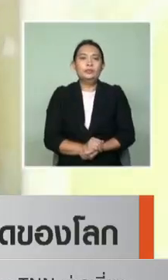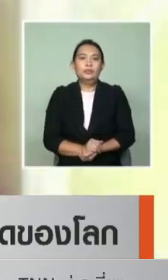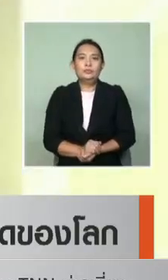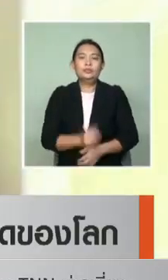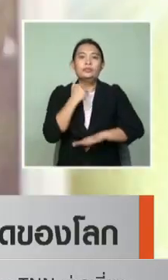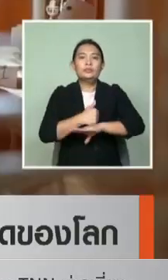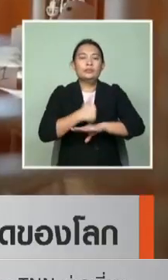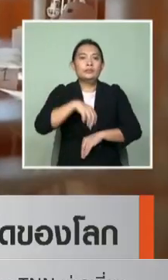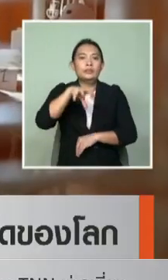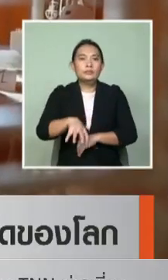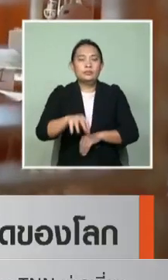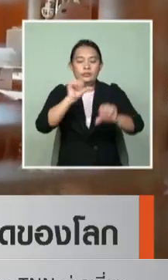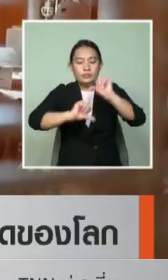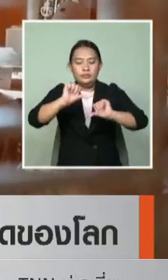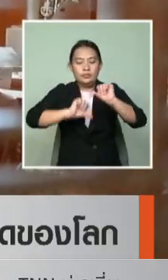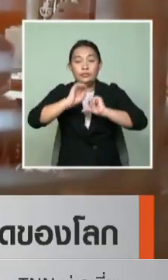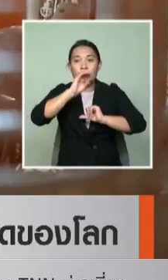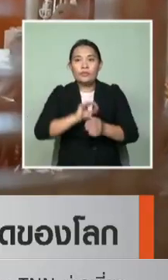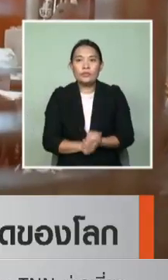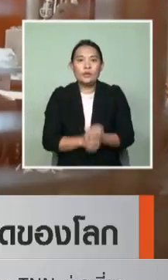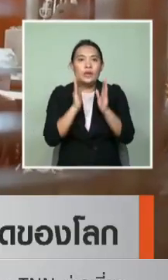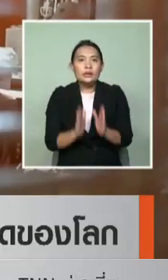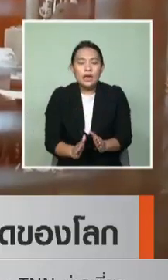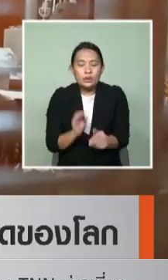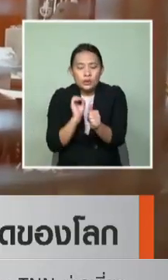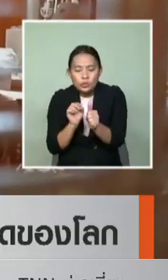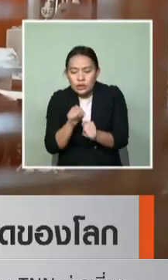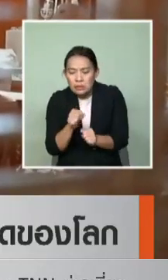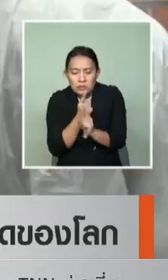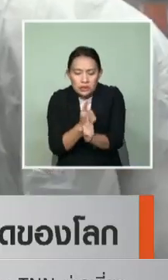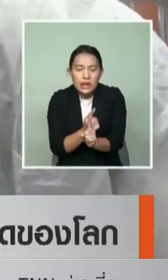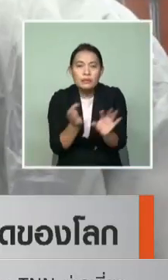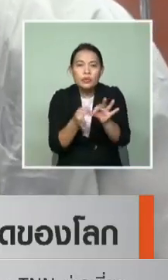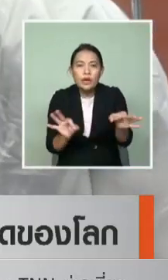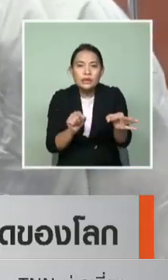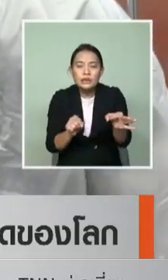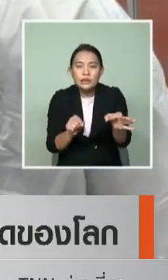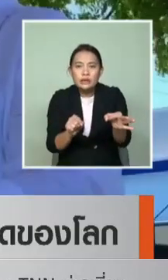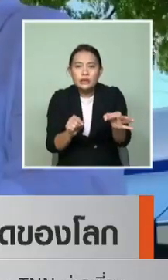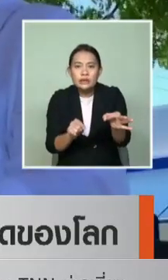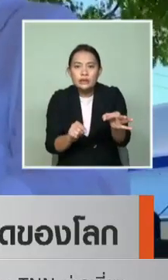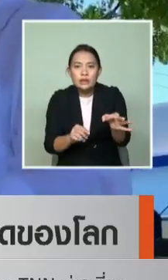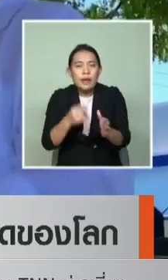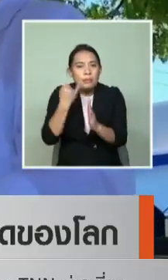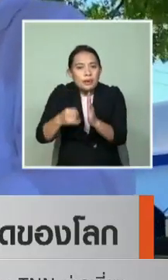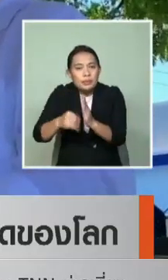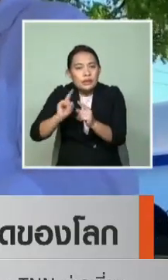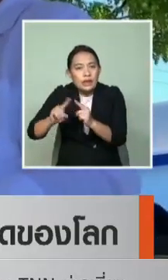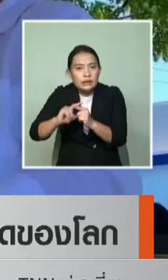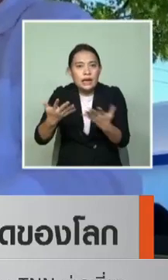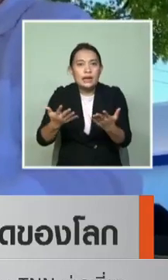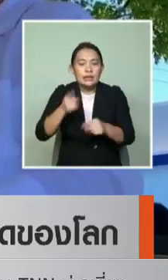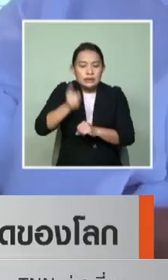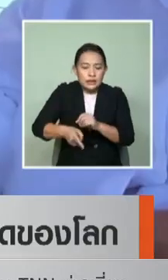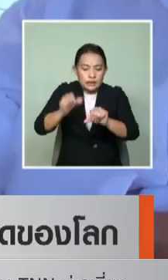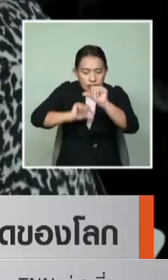คอร์เนลเพื่อวิทยาศาสตร์ก็บอกนะคะว่าถ้าหากว่าคนที่เขาถูกชี้นำด้วยข้อมูลที่มันไม่อิงวิทยาศาสตร์ด้วยข้อมูลที่มันเป็นเท็จหรือว่